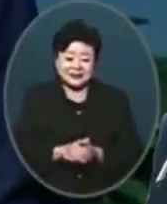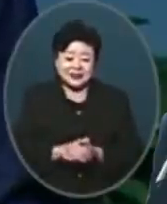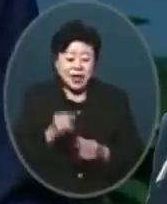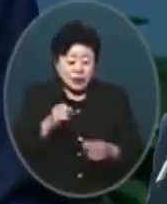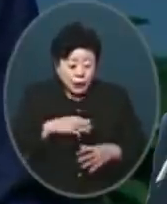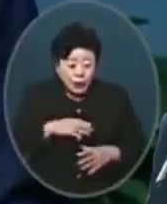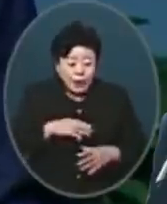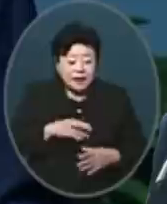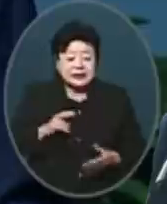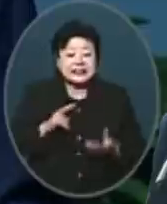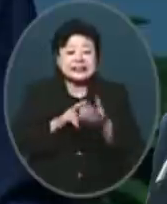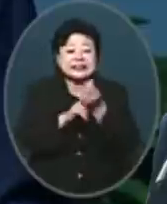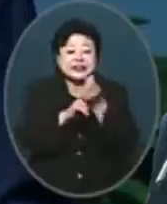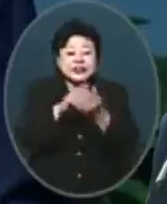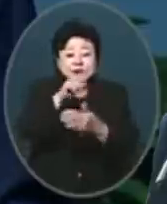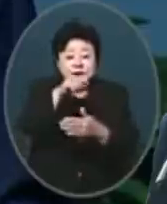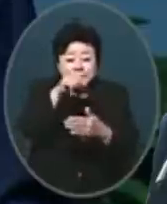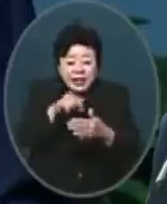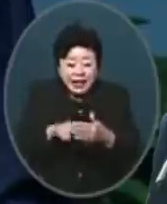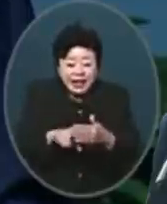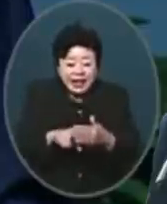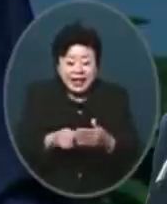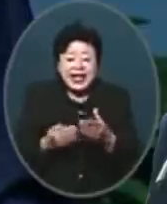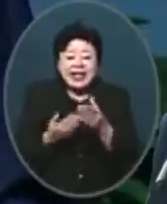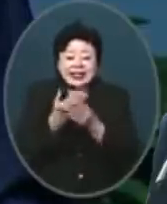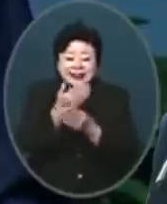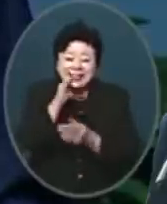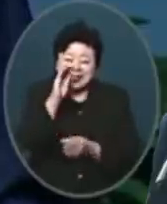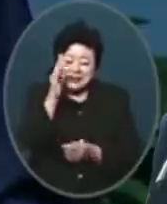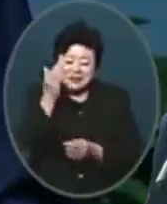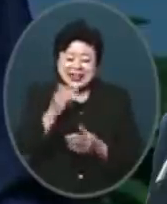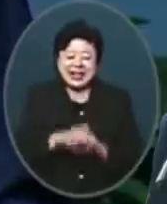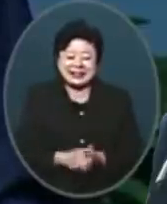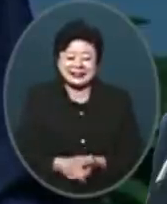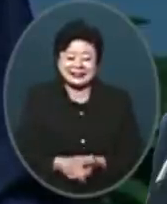놀라운 일이 우리 속에 일어나게 되는 것입니다.